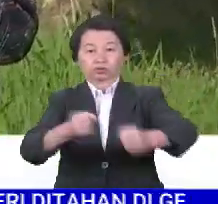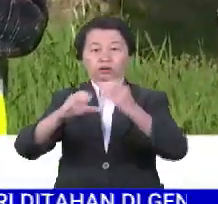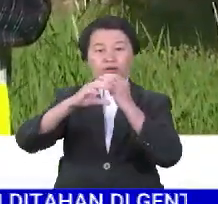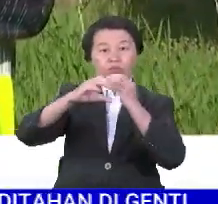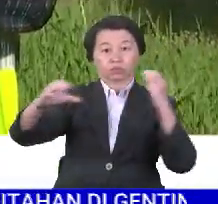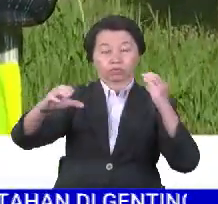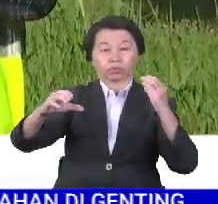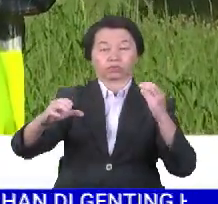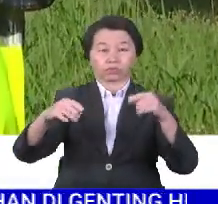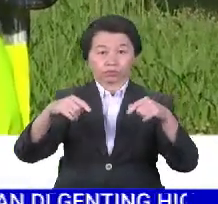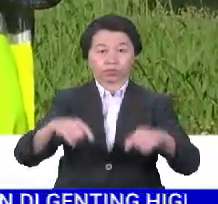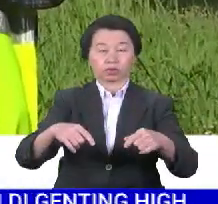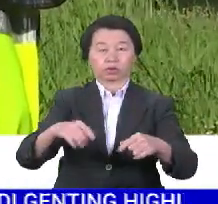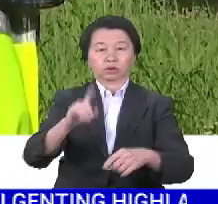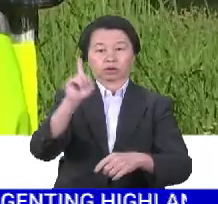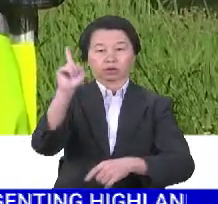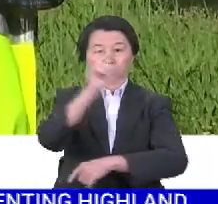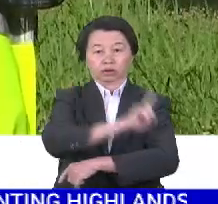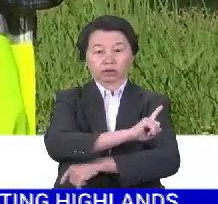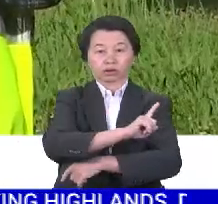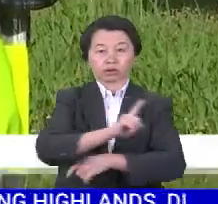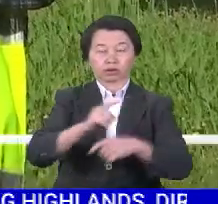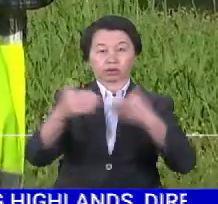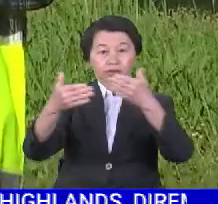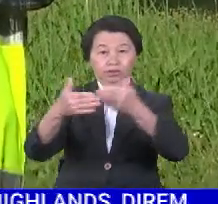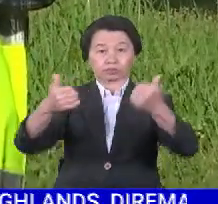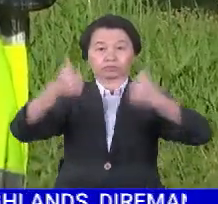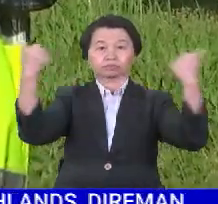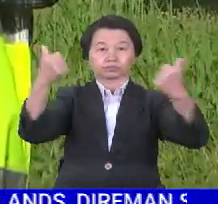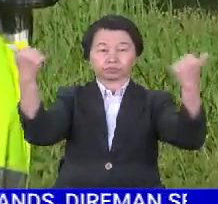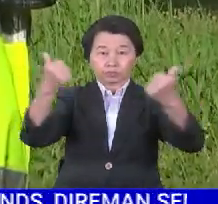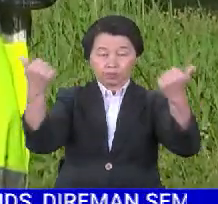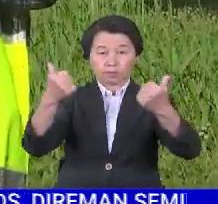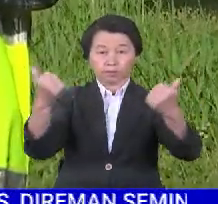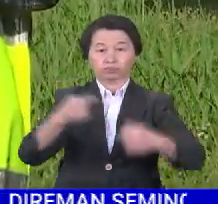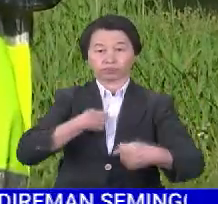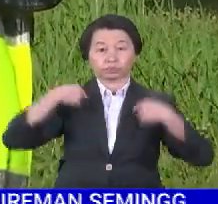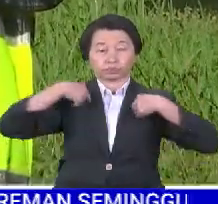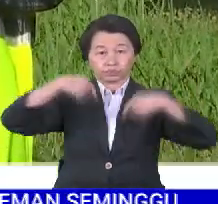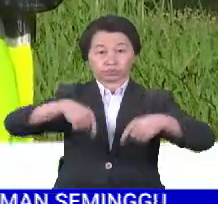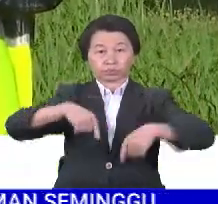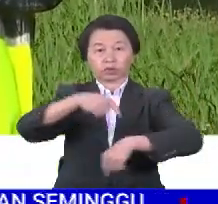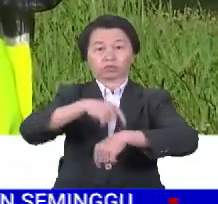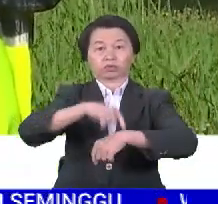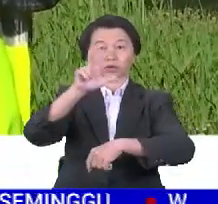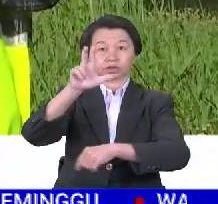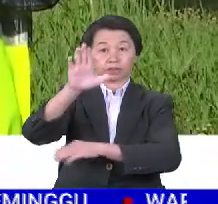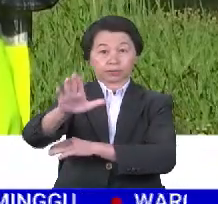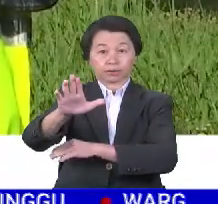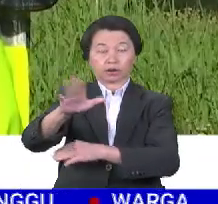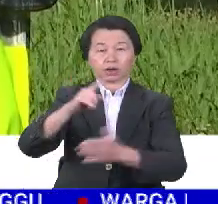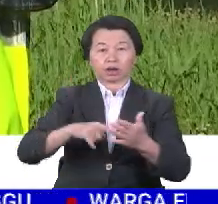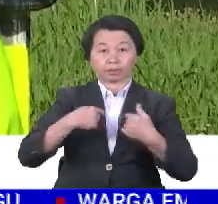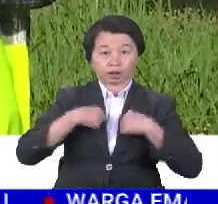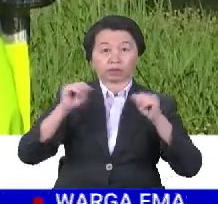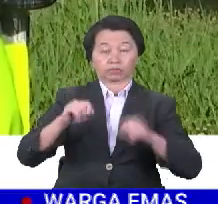perkembangan semasa aliran trafik satu hari lagi menjelangnya perayaan Hari Raya Aidiladha. Saya berada di sini seawal jam 3 petang dan apa yang saya